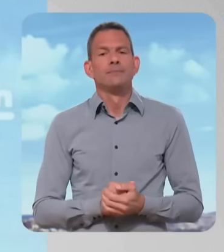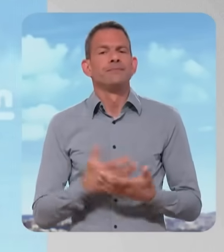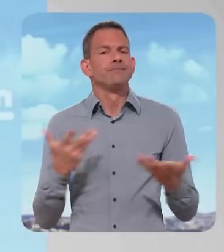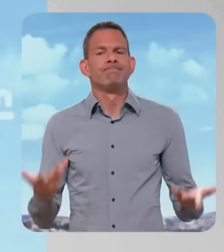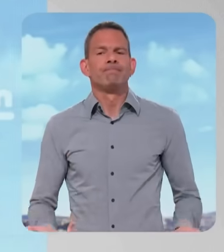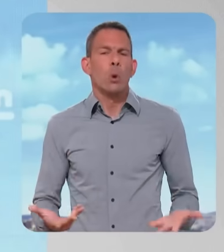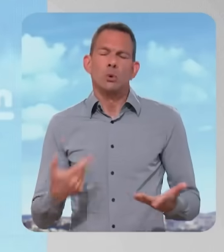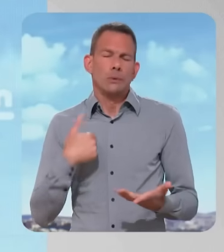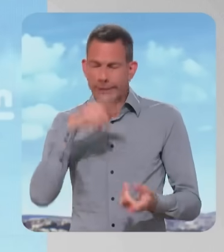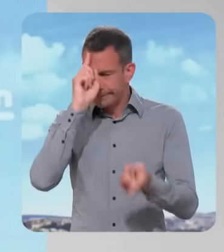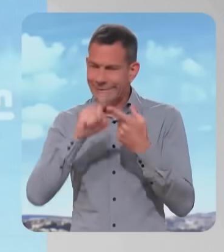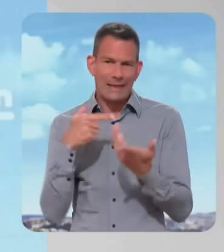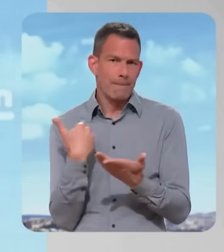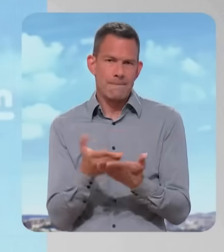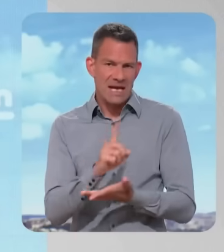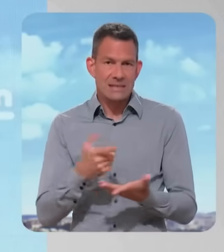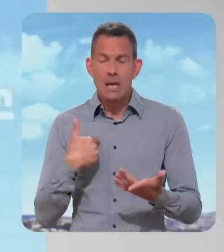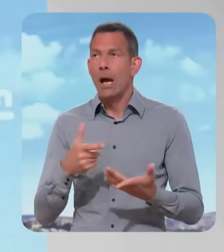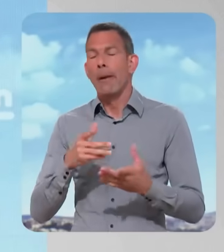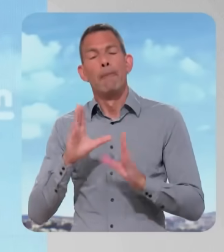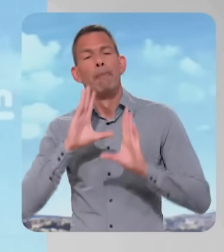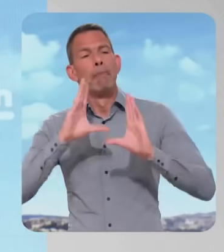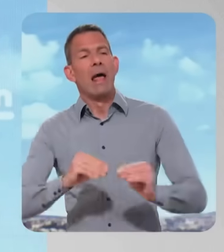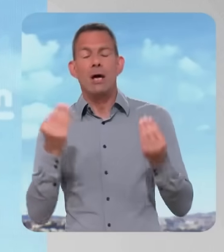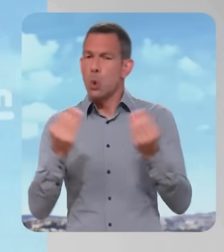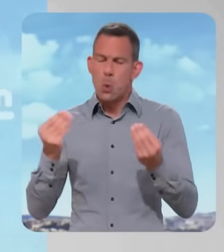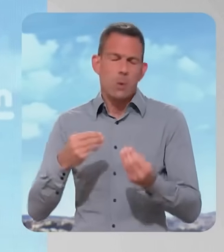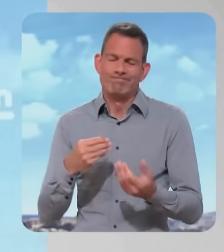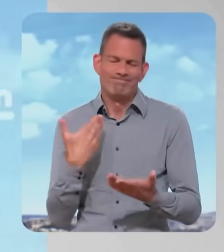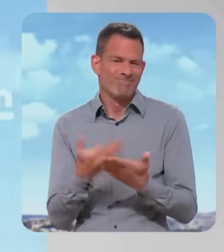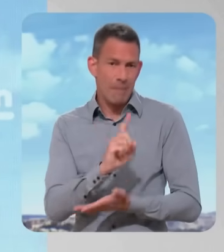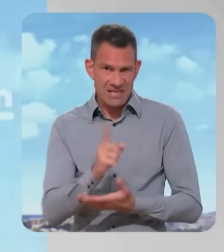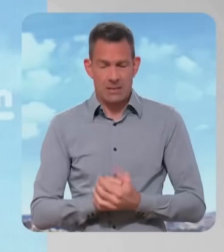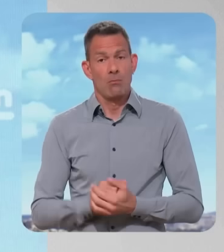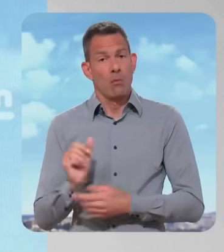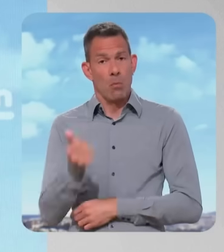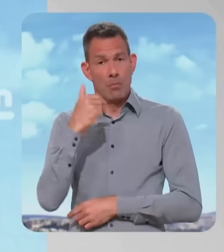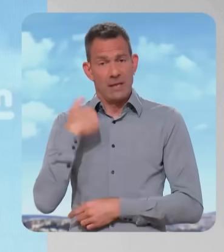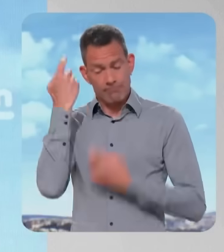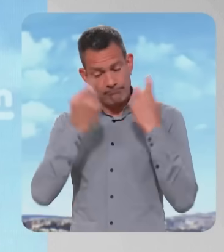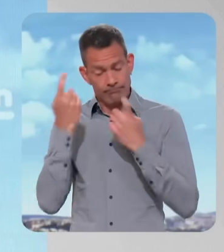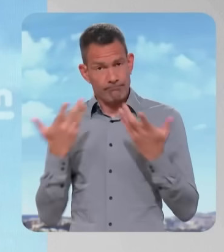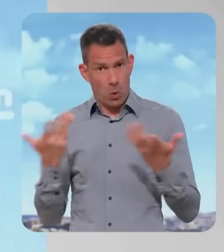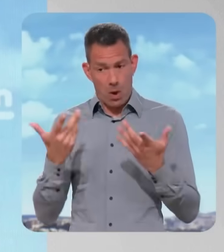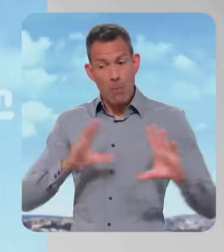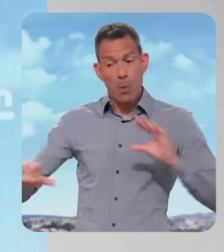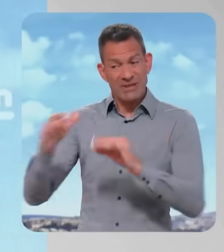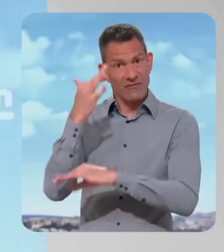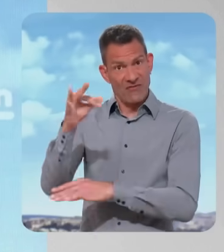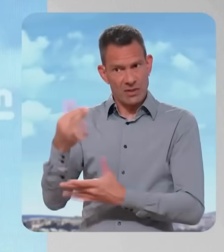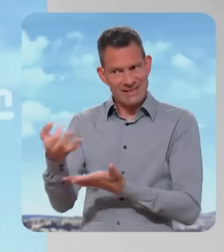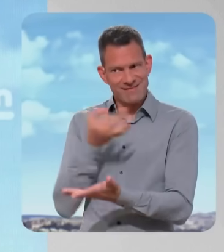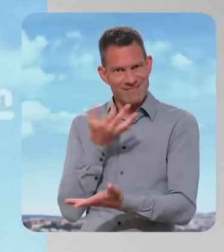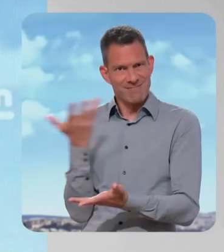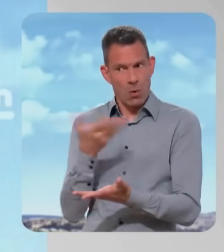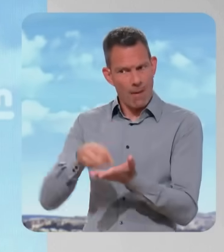aujourd'hui c'est pas une question de poste je ne réfléchis pas comme ça je réfléchi d'abord avant tout à ce que nous disent les Français parce que vous